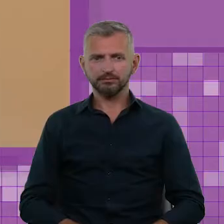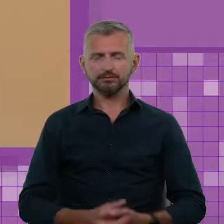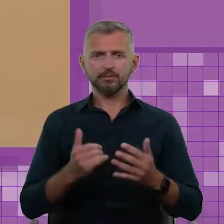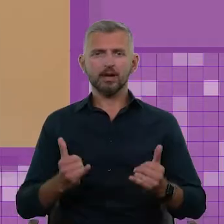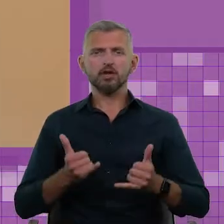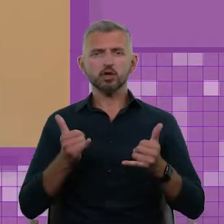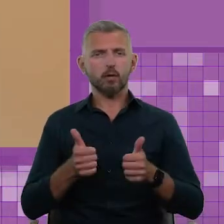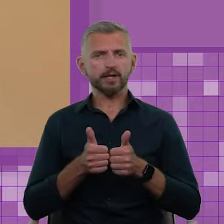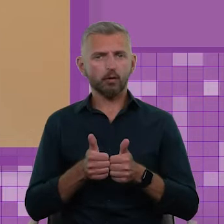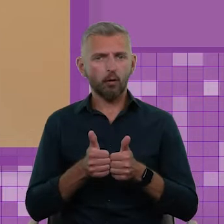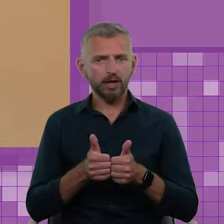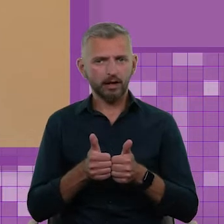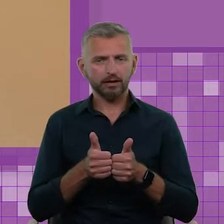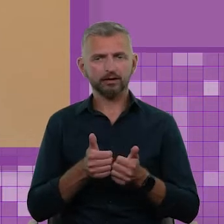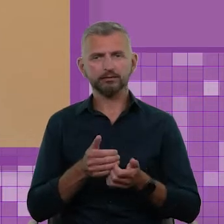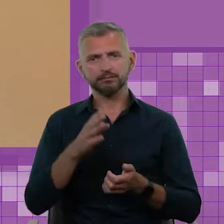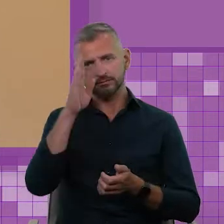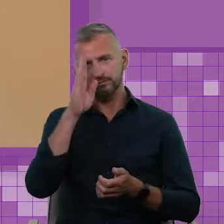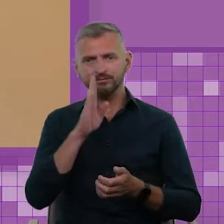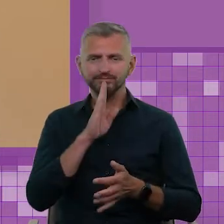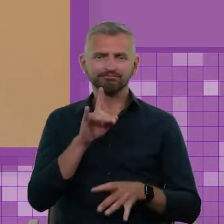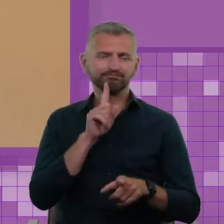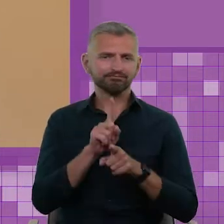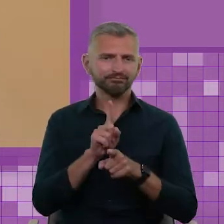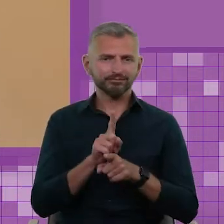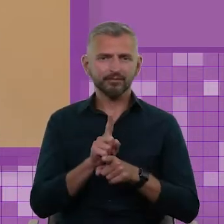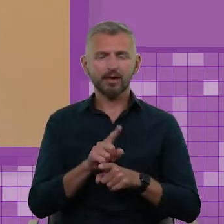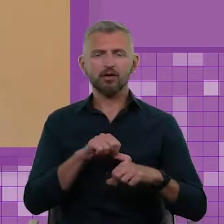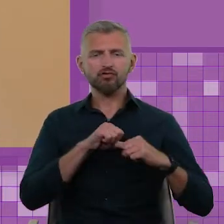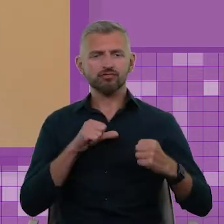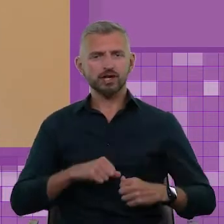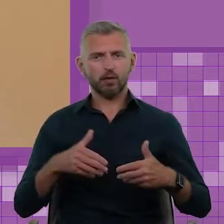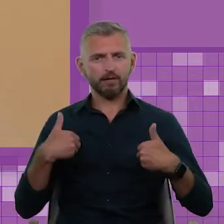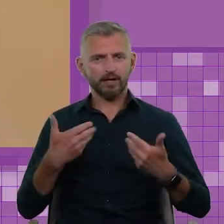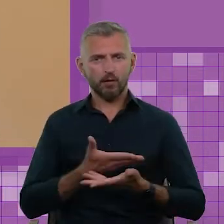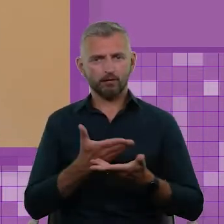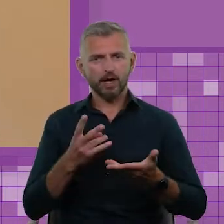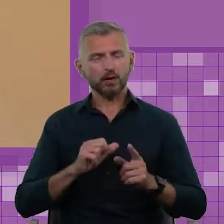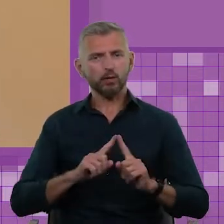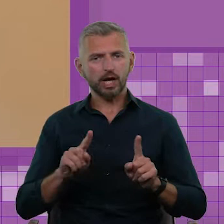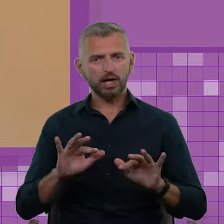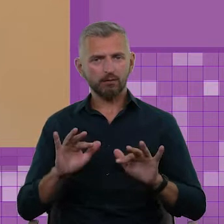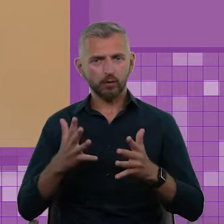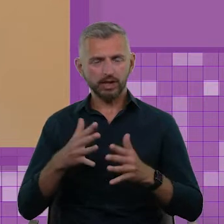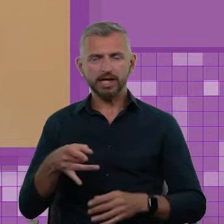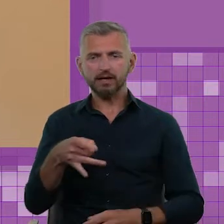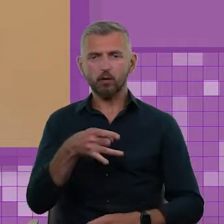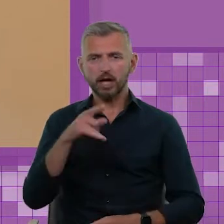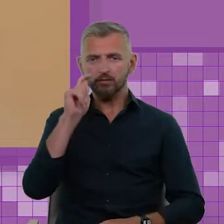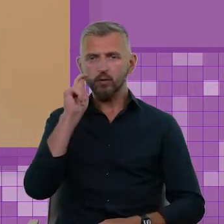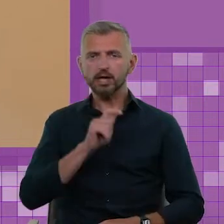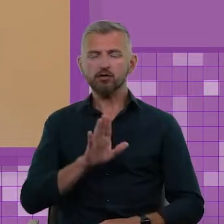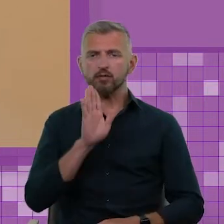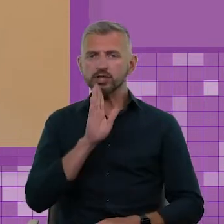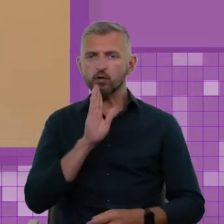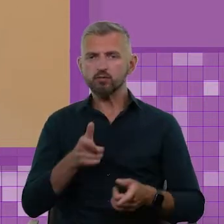Шановні колеги, колежанки і посестри, щиро вітаю вас на унікальній події в регіональному українському